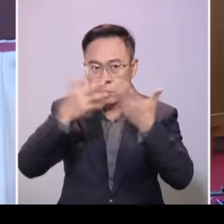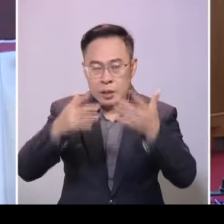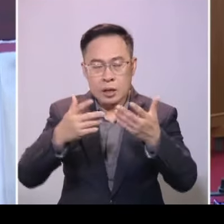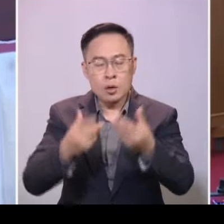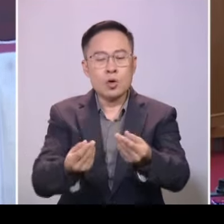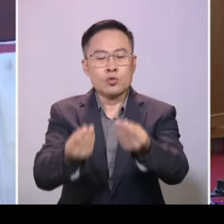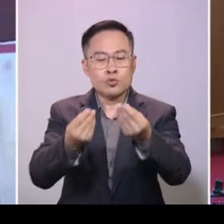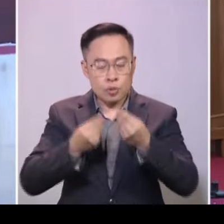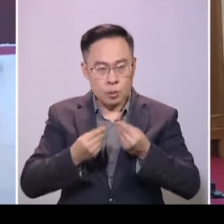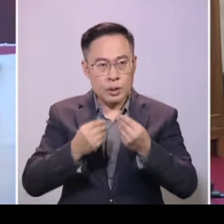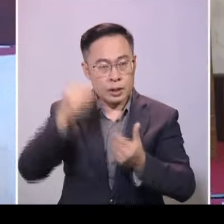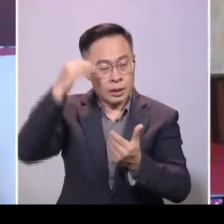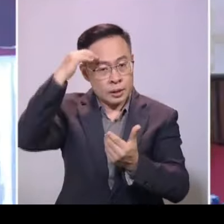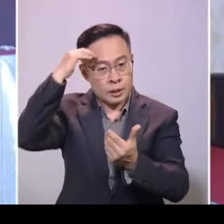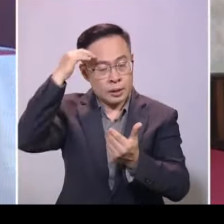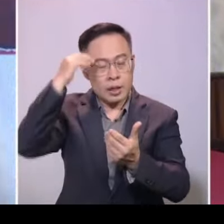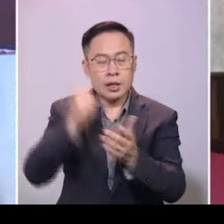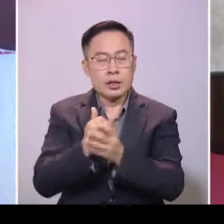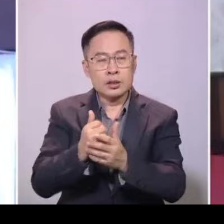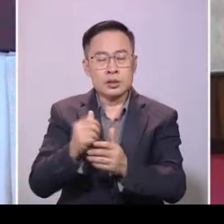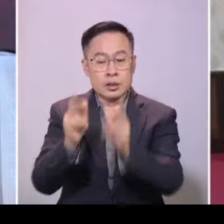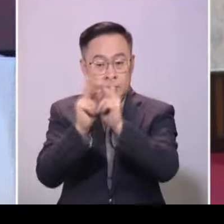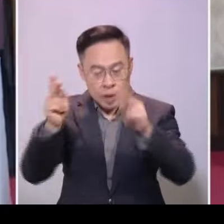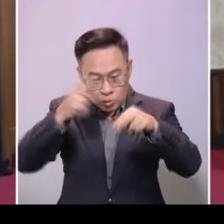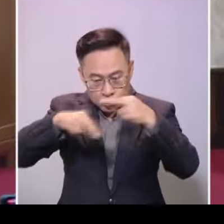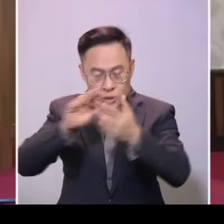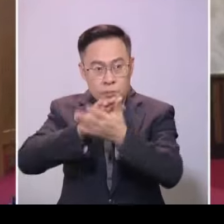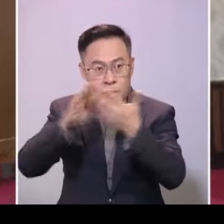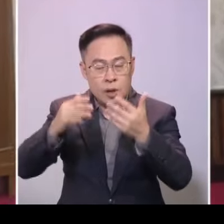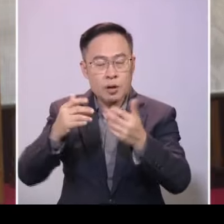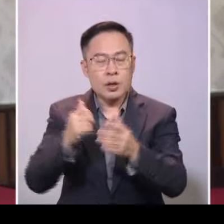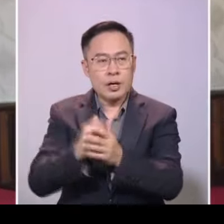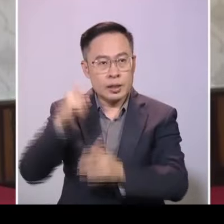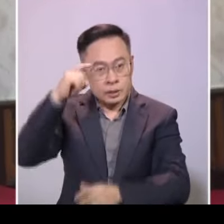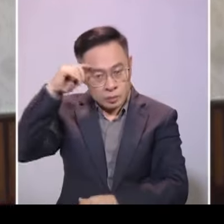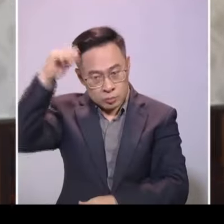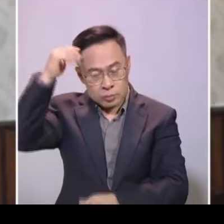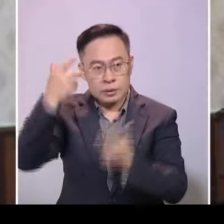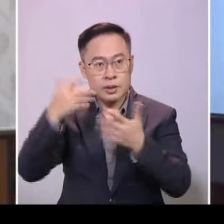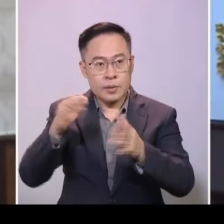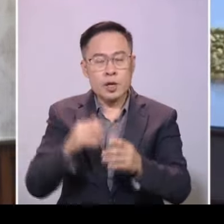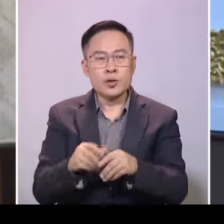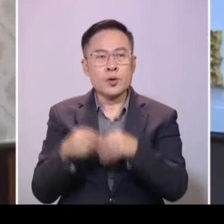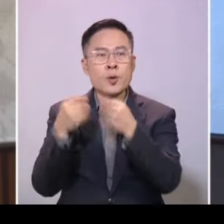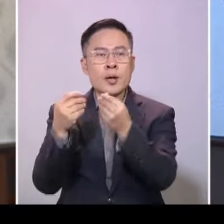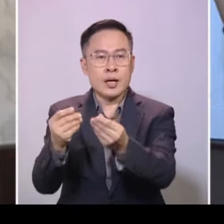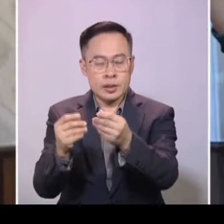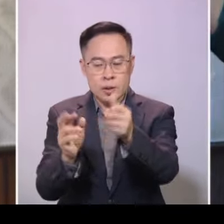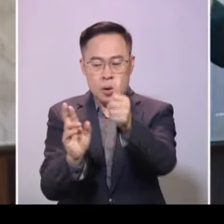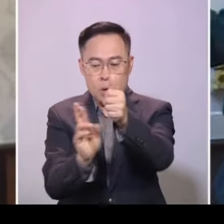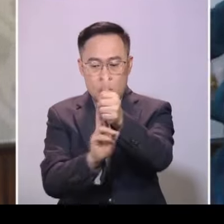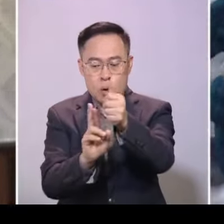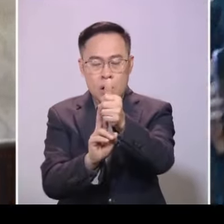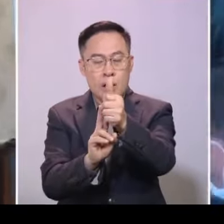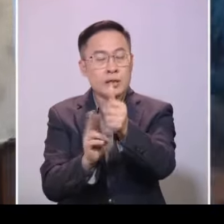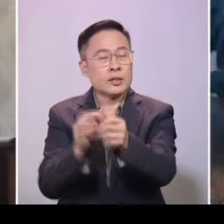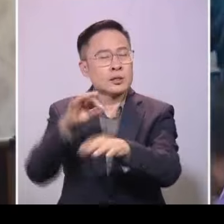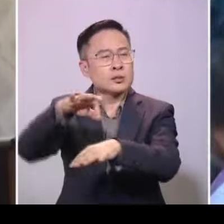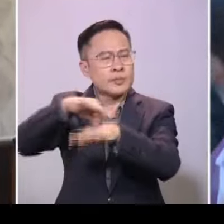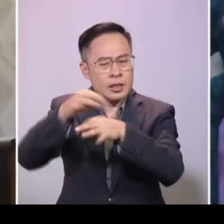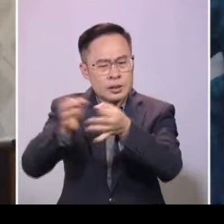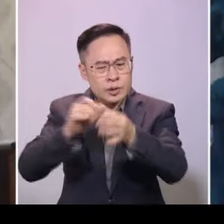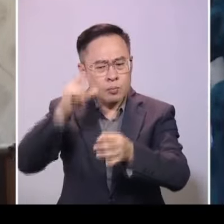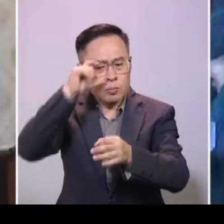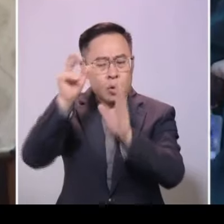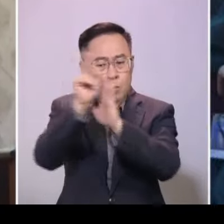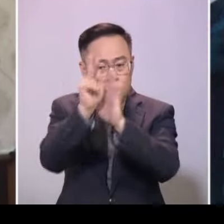ยการชี้แจงข้อมูลเดี๋ยวจะให้ทางคุณวิษณุเครืองามที่ปรึกษาของนายกรัฐมนตรีเป็นผู้แถลงในเรื่องนี้แล้วก็ดำเนินการต่